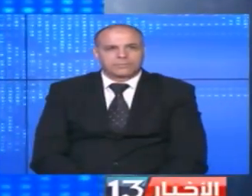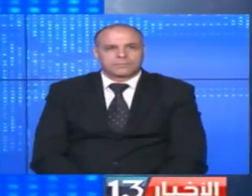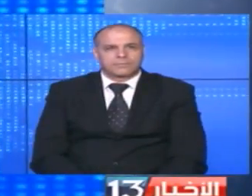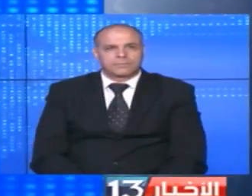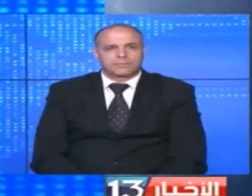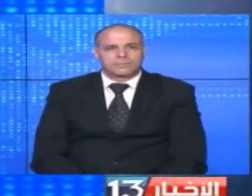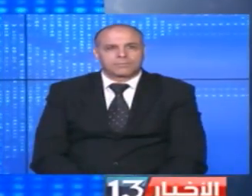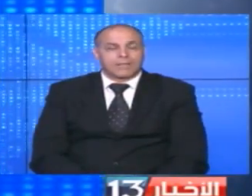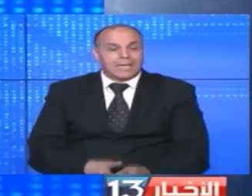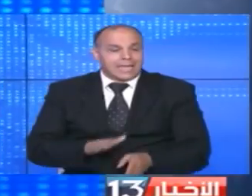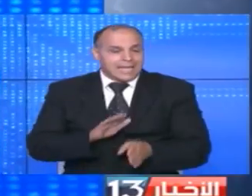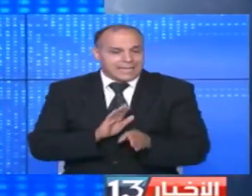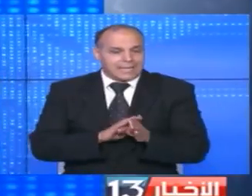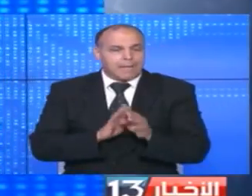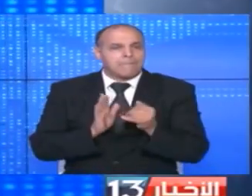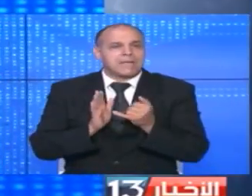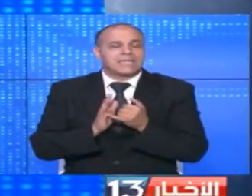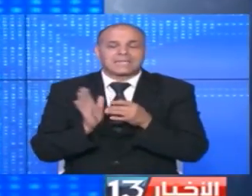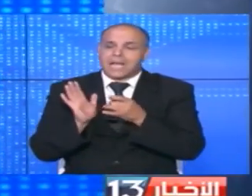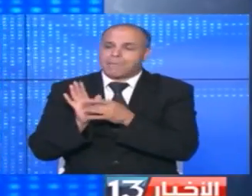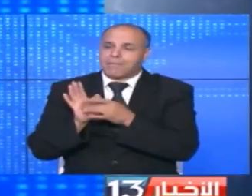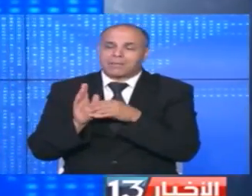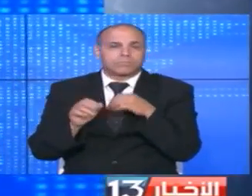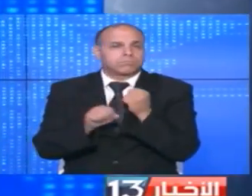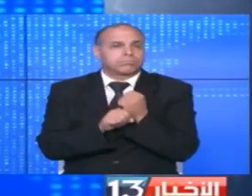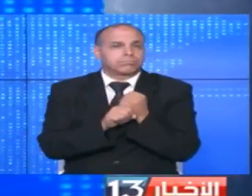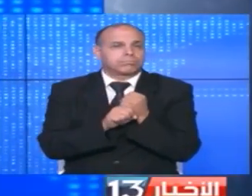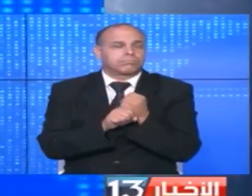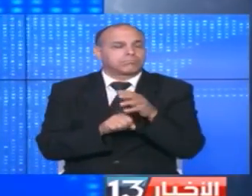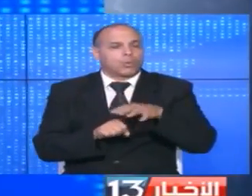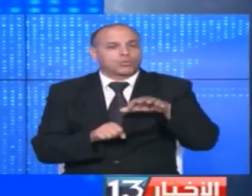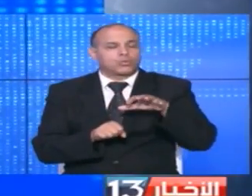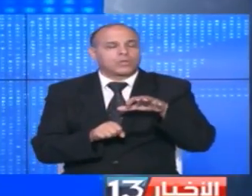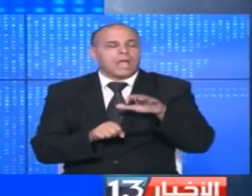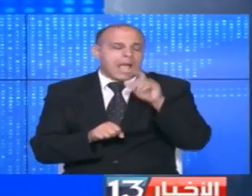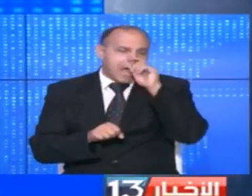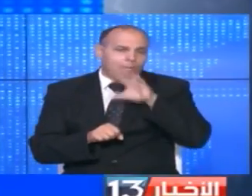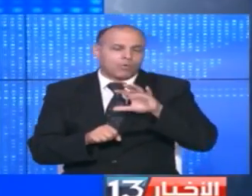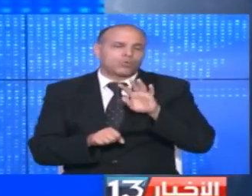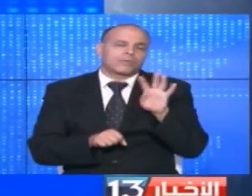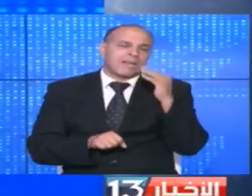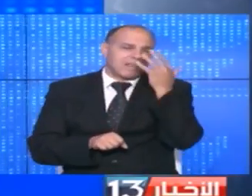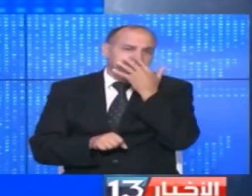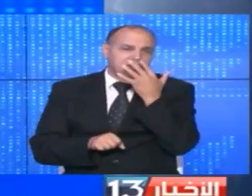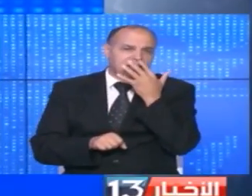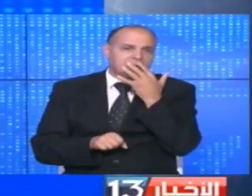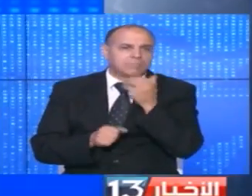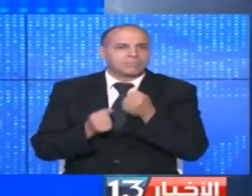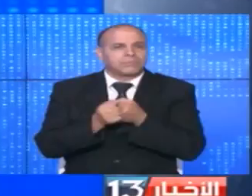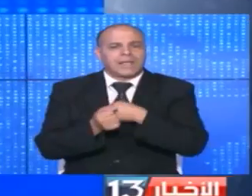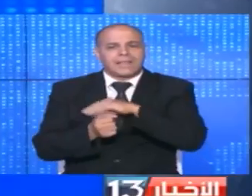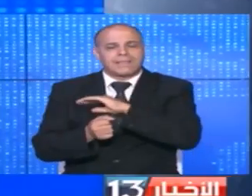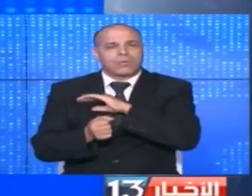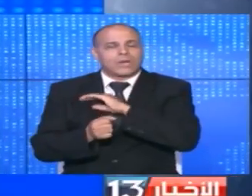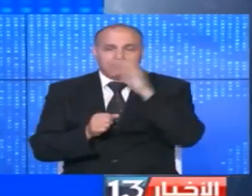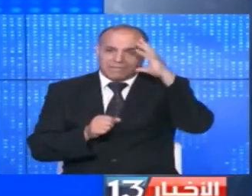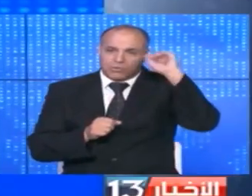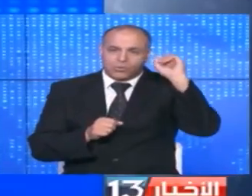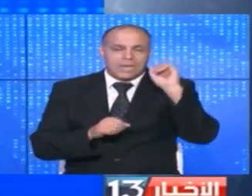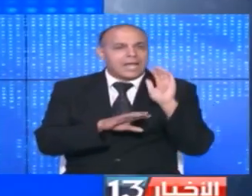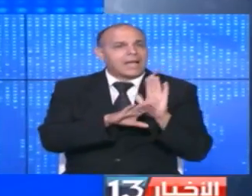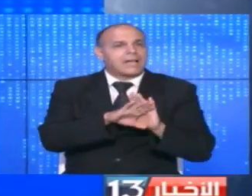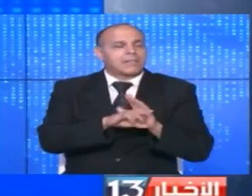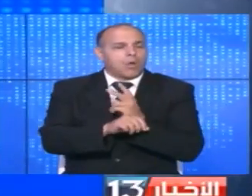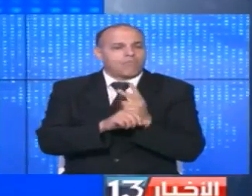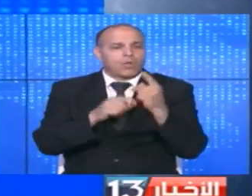انطلقت بمدينه الحمامات اشغال الملتقى الاقليمي للشرق الاوسط والشمال الافريقي حول تعزيز دور اخصائيين في الوقايه من